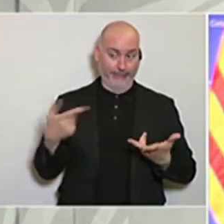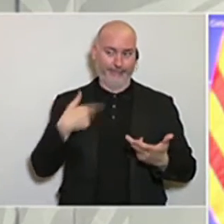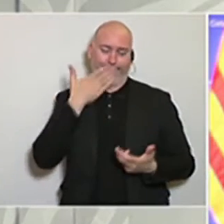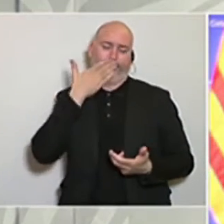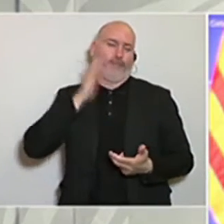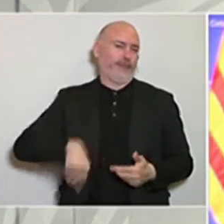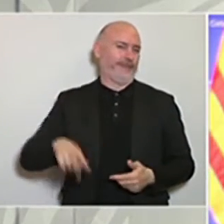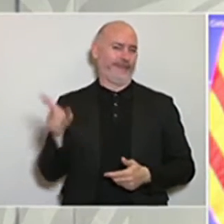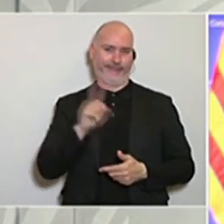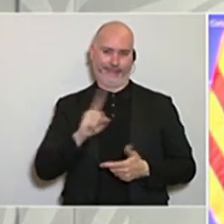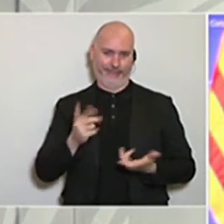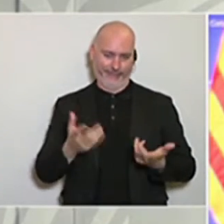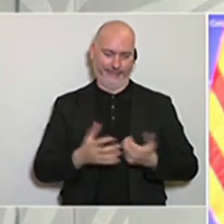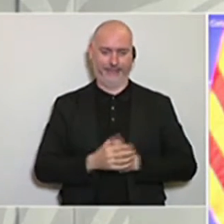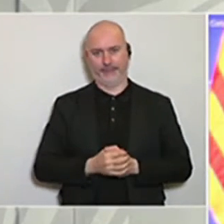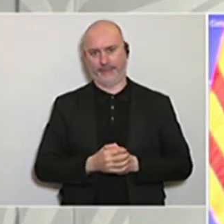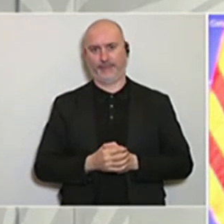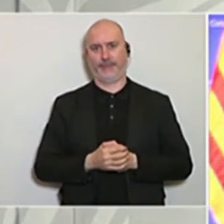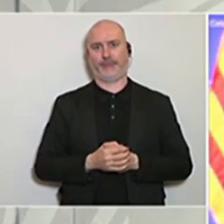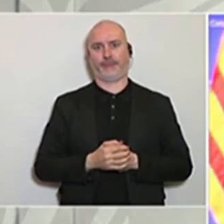capdavant.